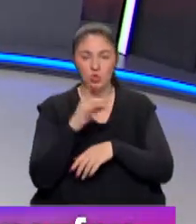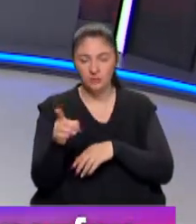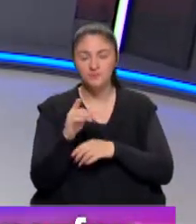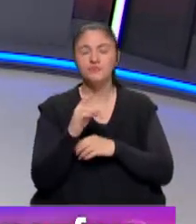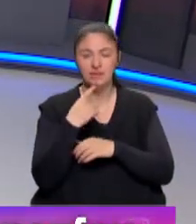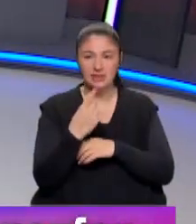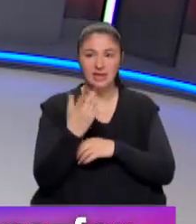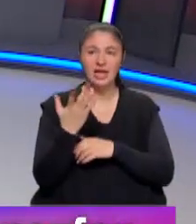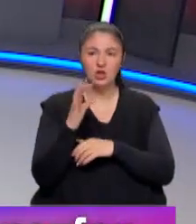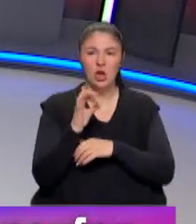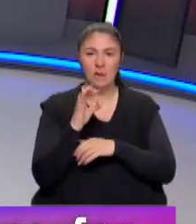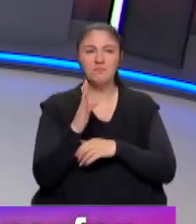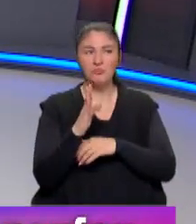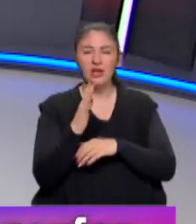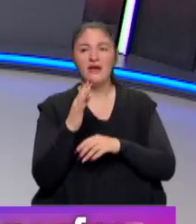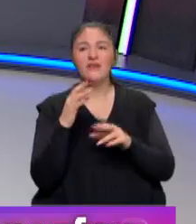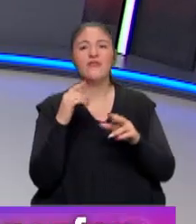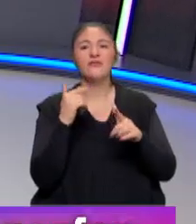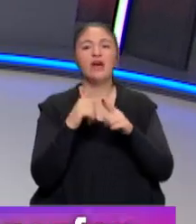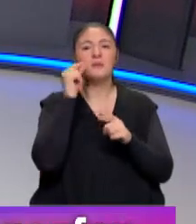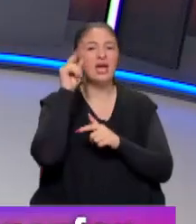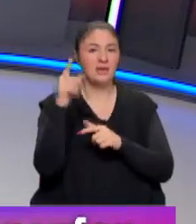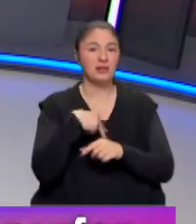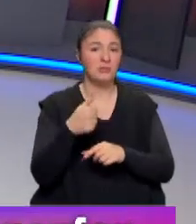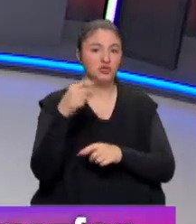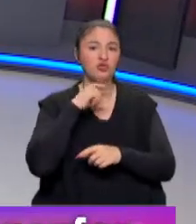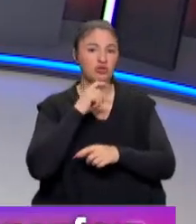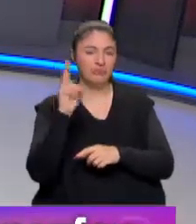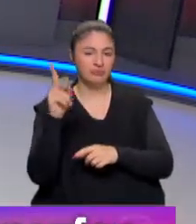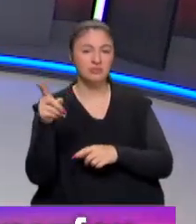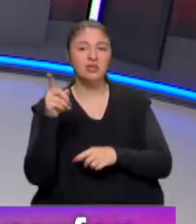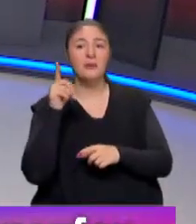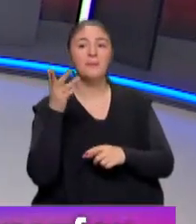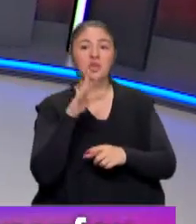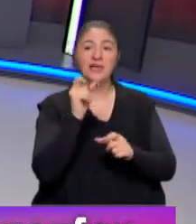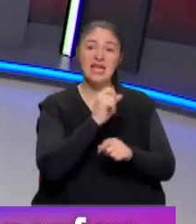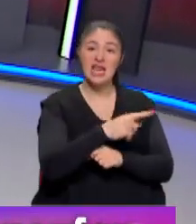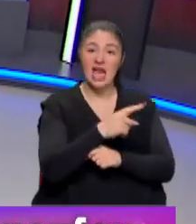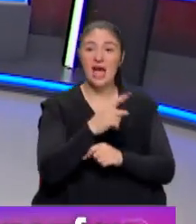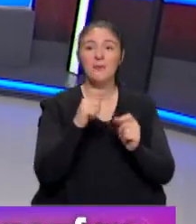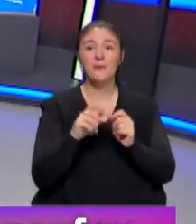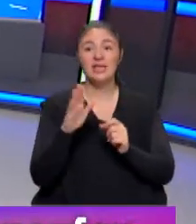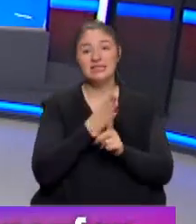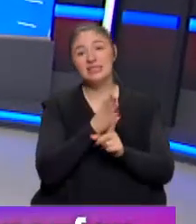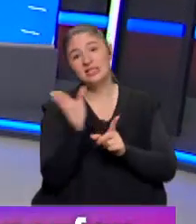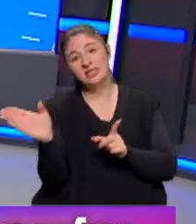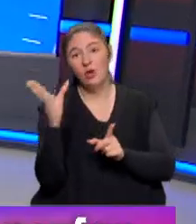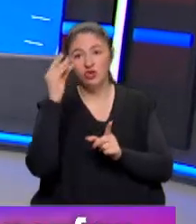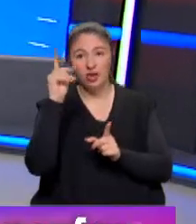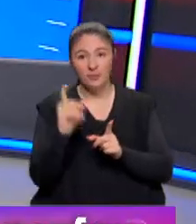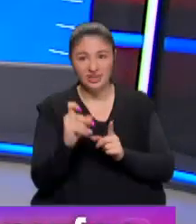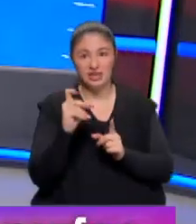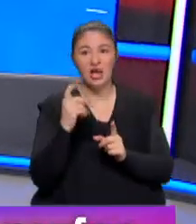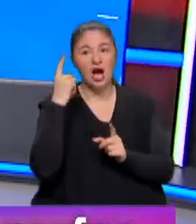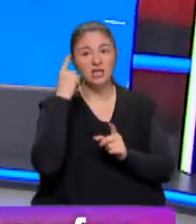ve dedi ki yani şöyle... Fatih Mehmet Maçoğlu acaba Tunceli'den başka bir ile, batı illerine geçecek mi,